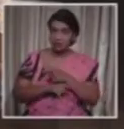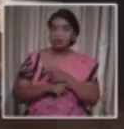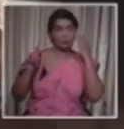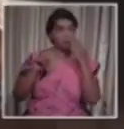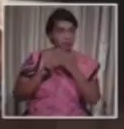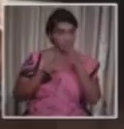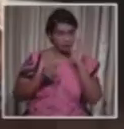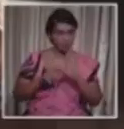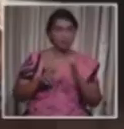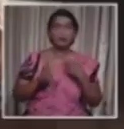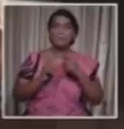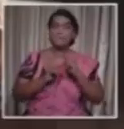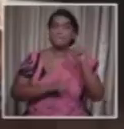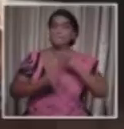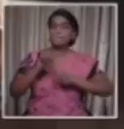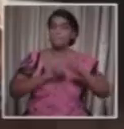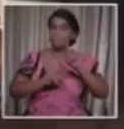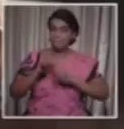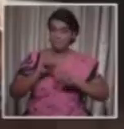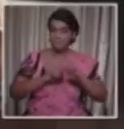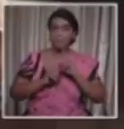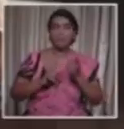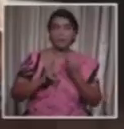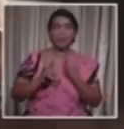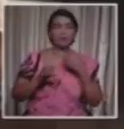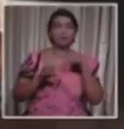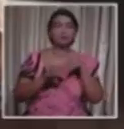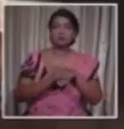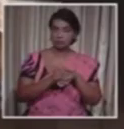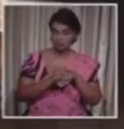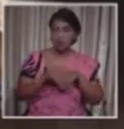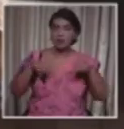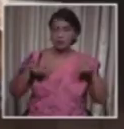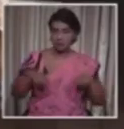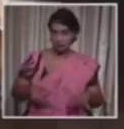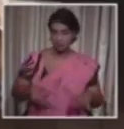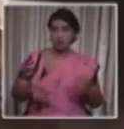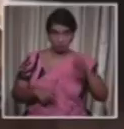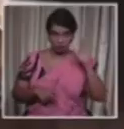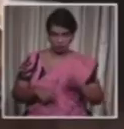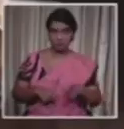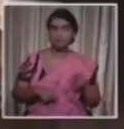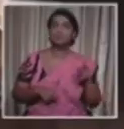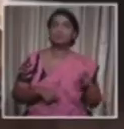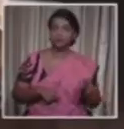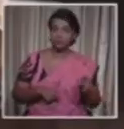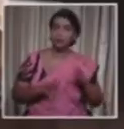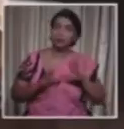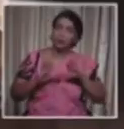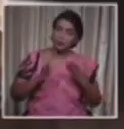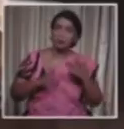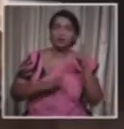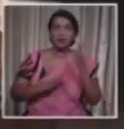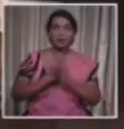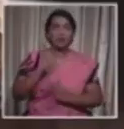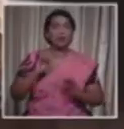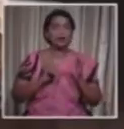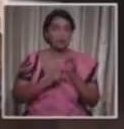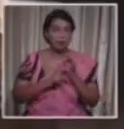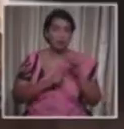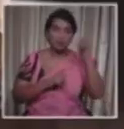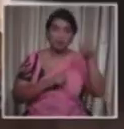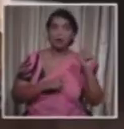සඳහා පාර්ලිමේන්තු සභාගර්භයට දැන් පැමිණ සිටින කිසියම් මන්ත්‍රීවරයෙකුගේ